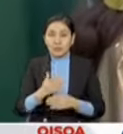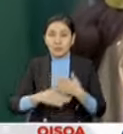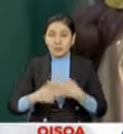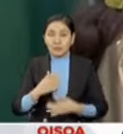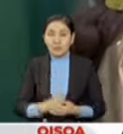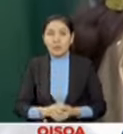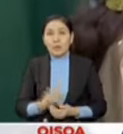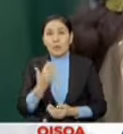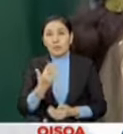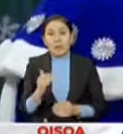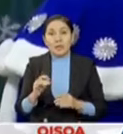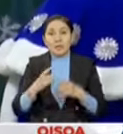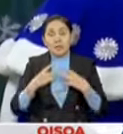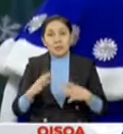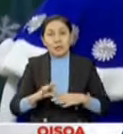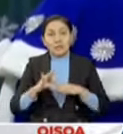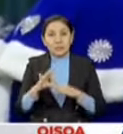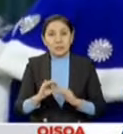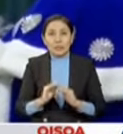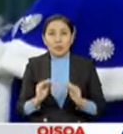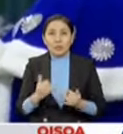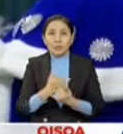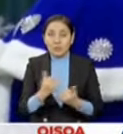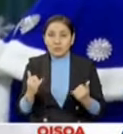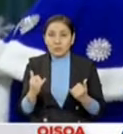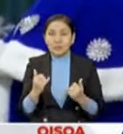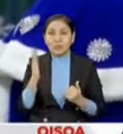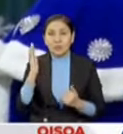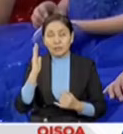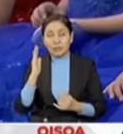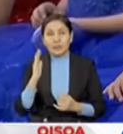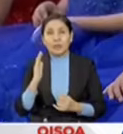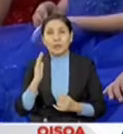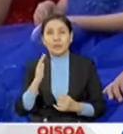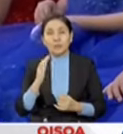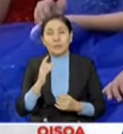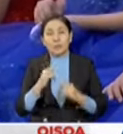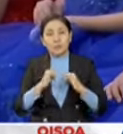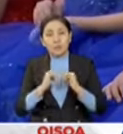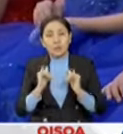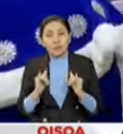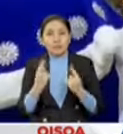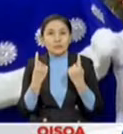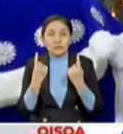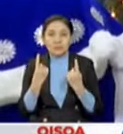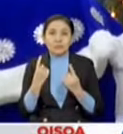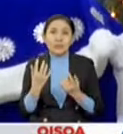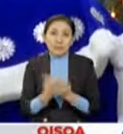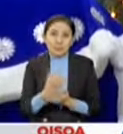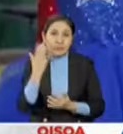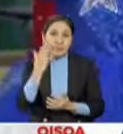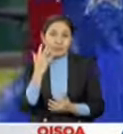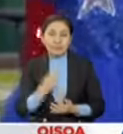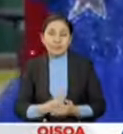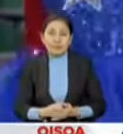bo'ldik. Bunaqa tadbirlarni tashkil qilishimiz bolajonlarimiz uchun kelajakda ularning yuksalishiga, kamol topishiga xizmat qiladi degan